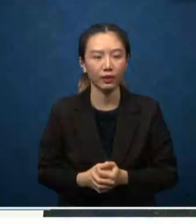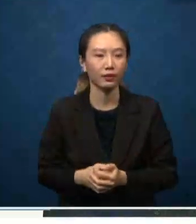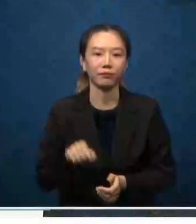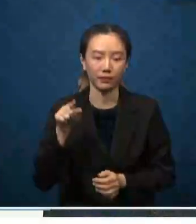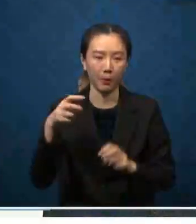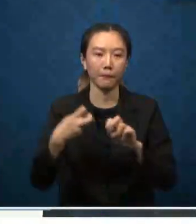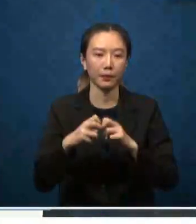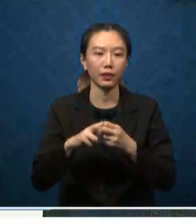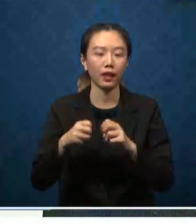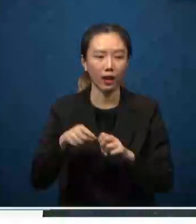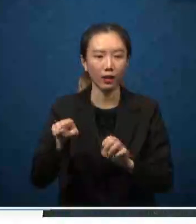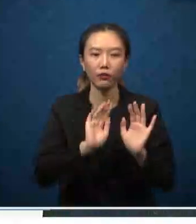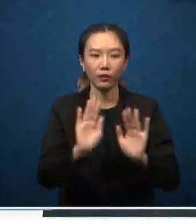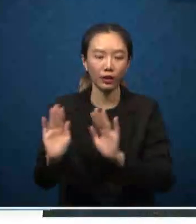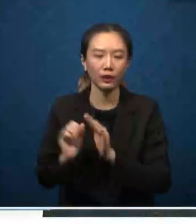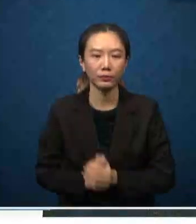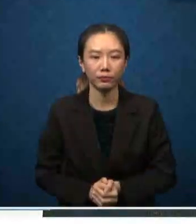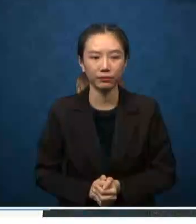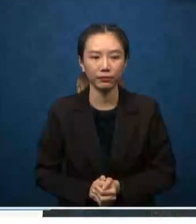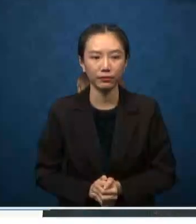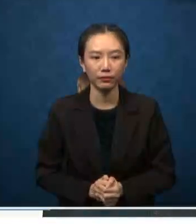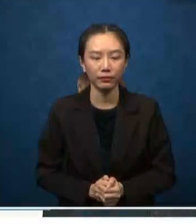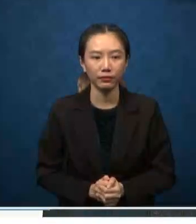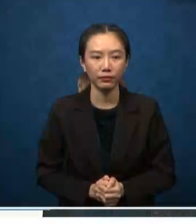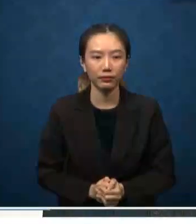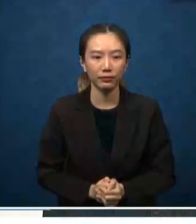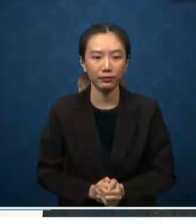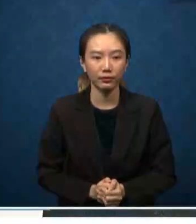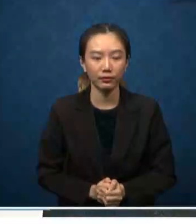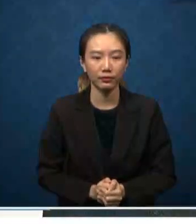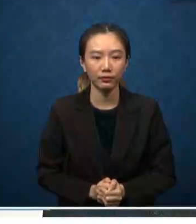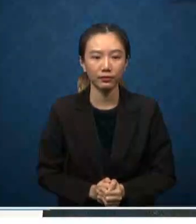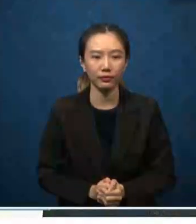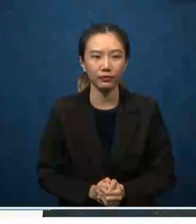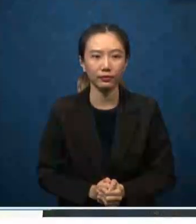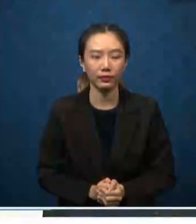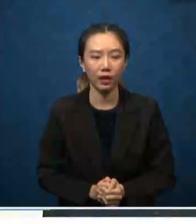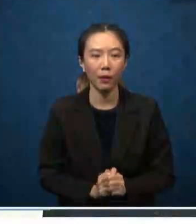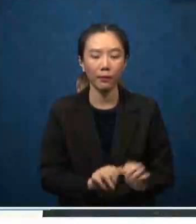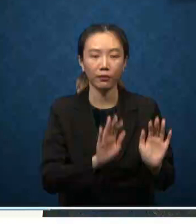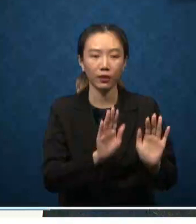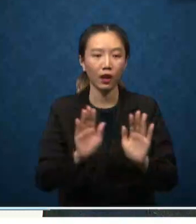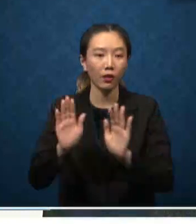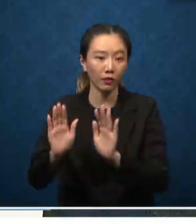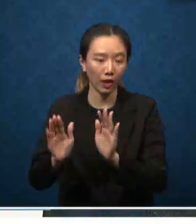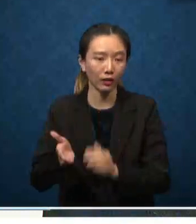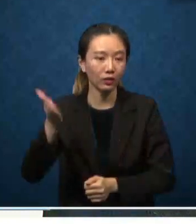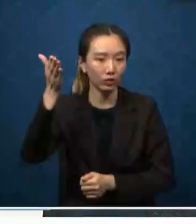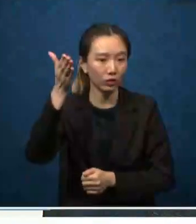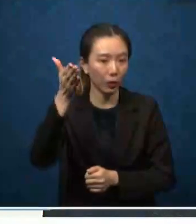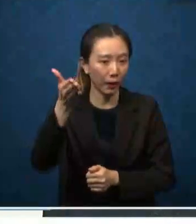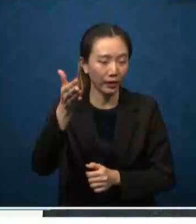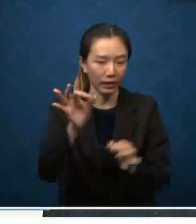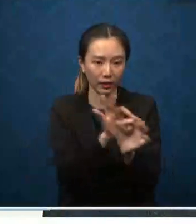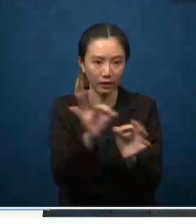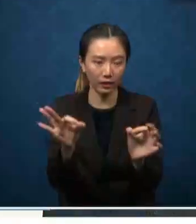หนึ่งที่ผมอยากจะฝากไว้เพื่อให้นำไปสู่การที่จะเขียนกรอบให้ชัดเ